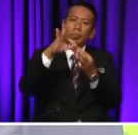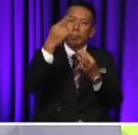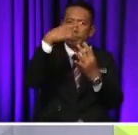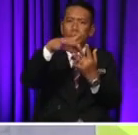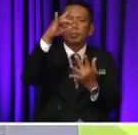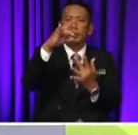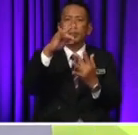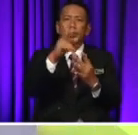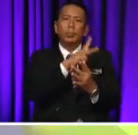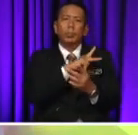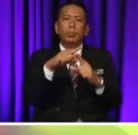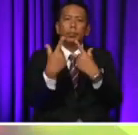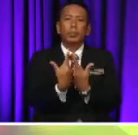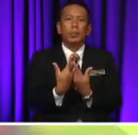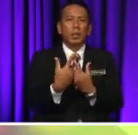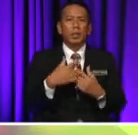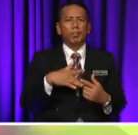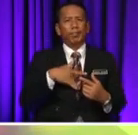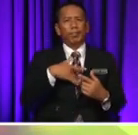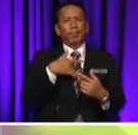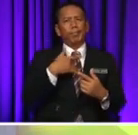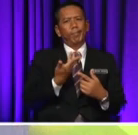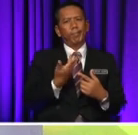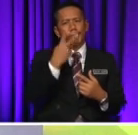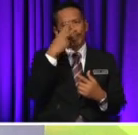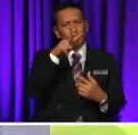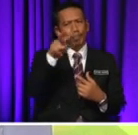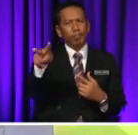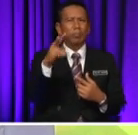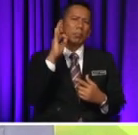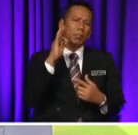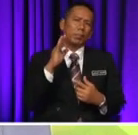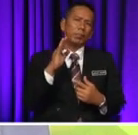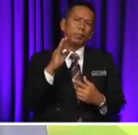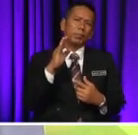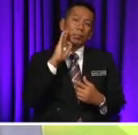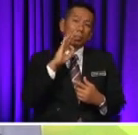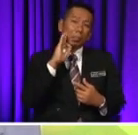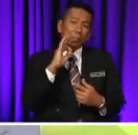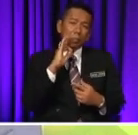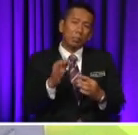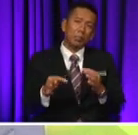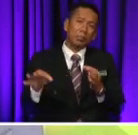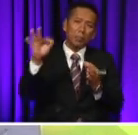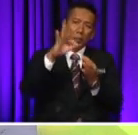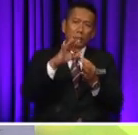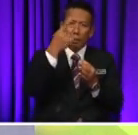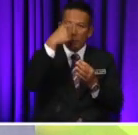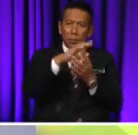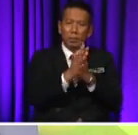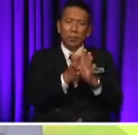sebagai ketua kelas saya tengok kamu Ustaz Afi kok aku susah sih bagus